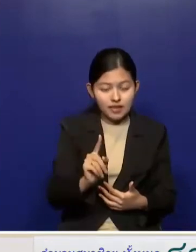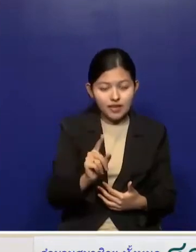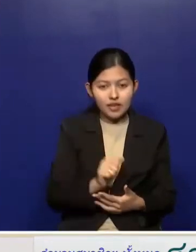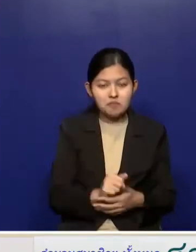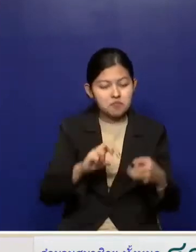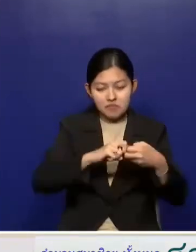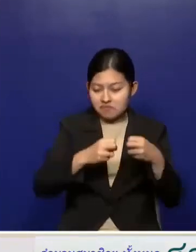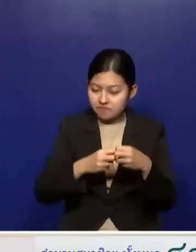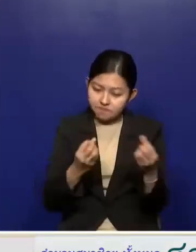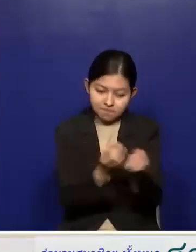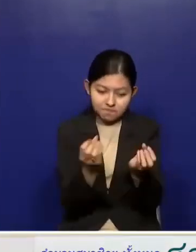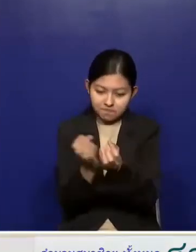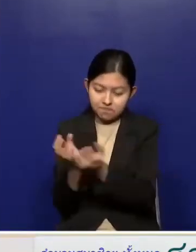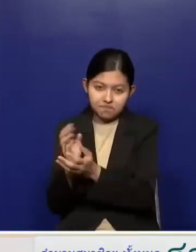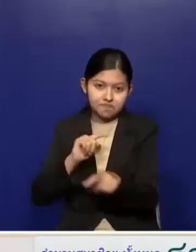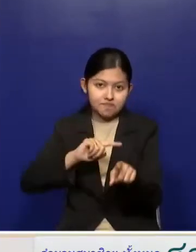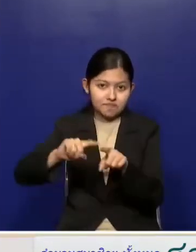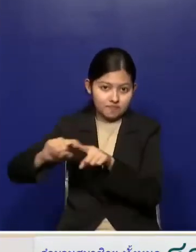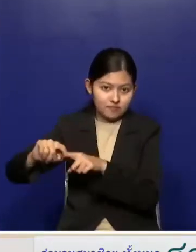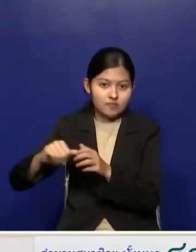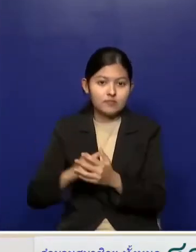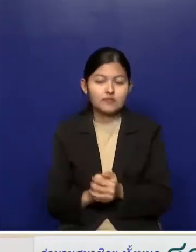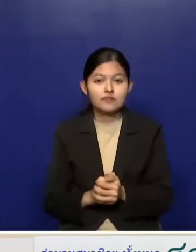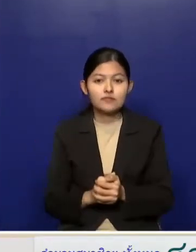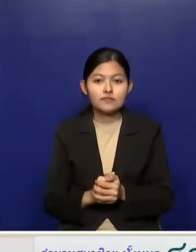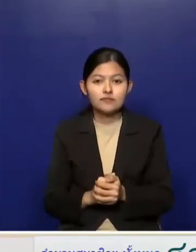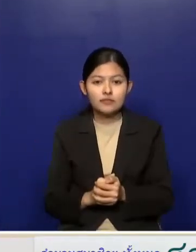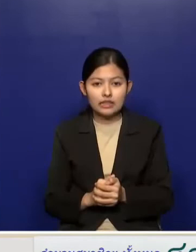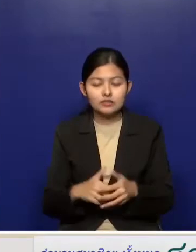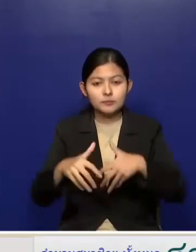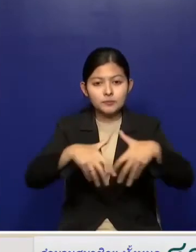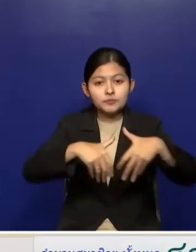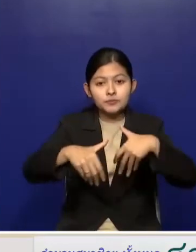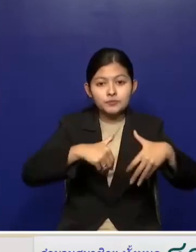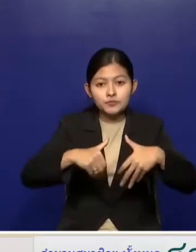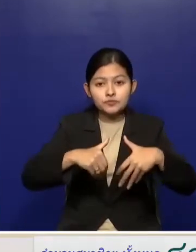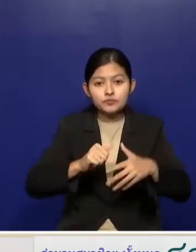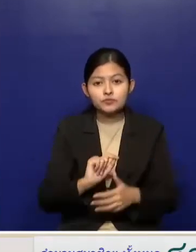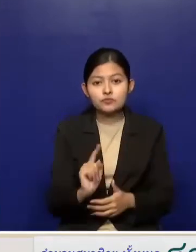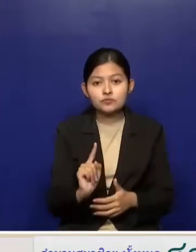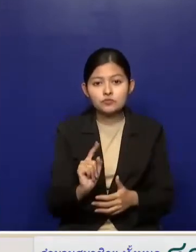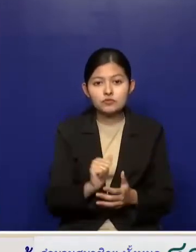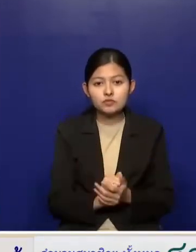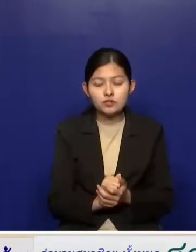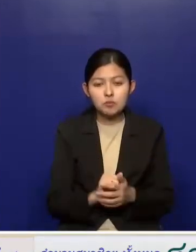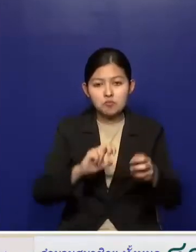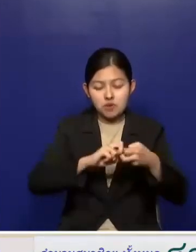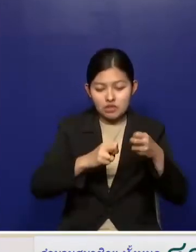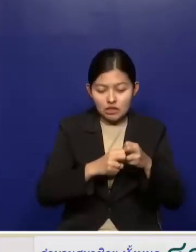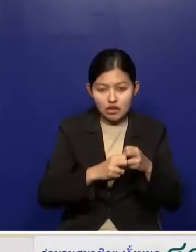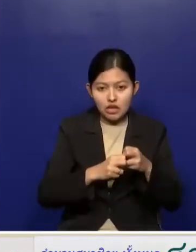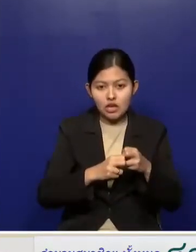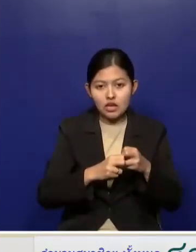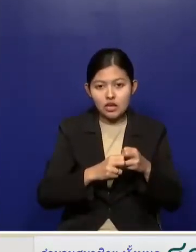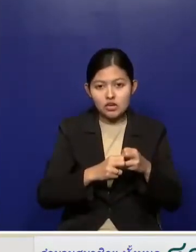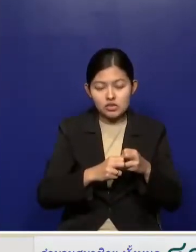เปปญหาที่เกิดขึ้นาเวลานี้เป็ปัญหาที่เกดขึ้นในท้องถินซึ่ส่นหนึ่งต้ยอมรับว่าเป็ปัญหาที่เกิดขึ้นห